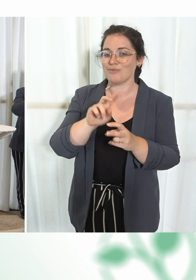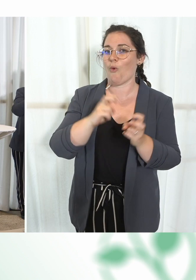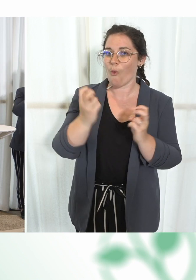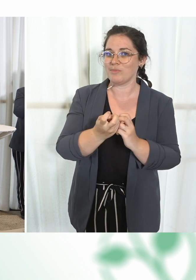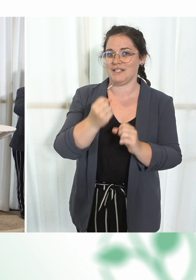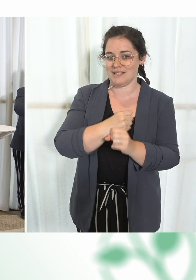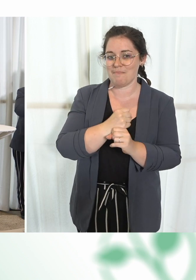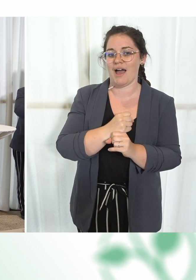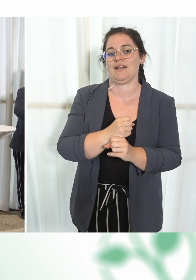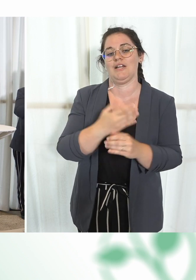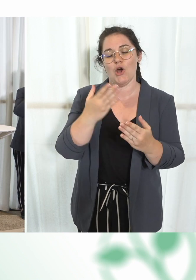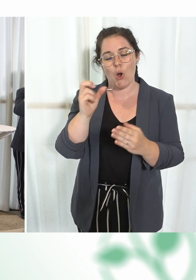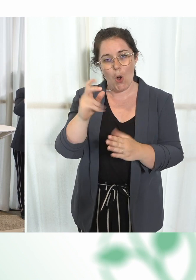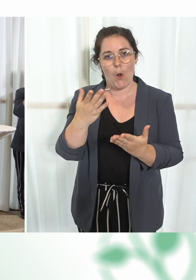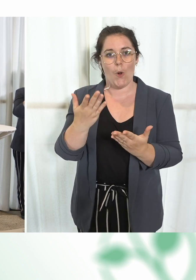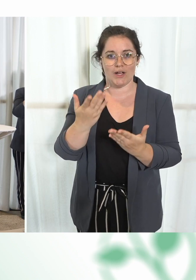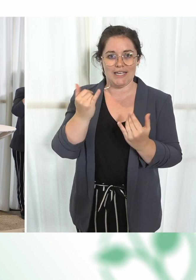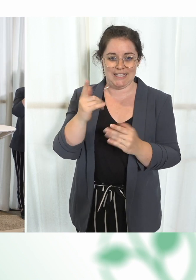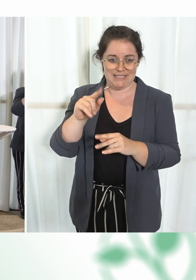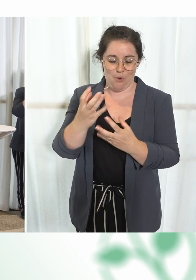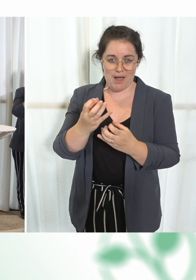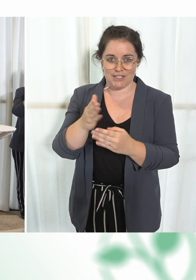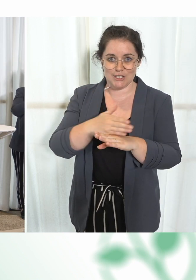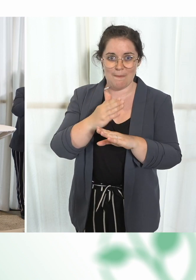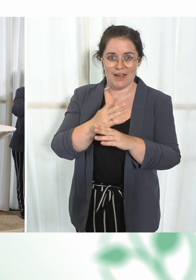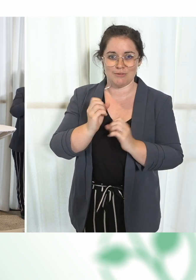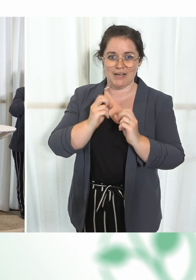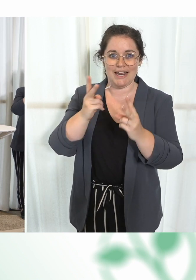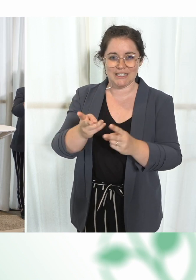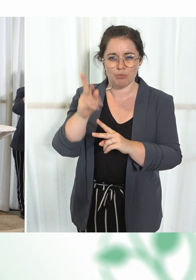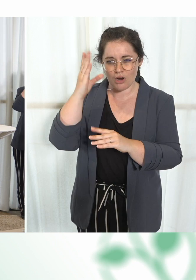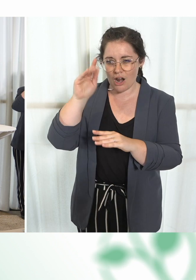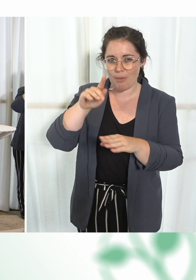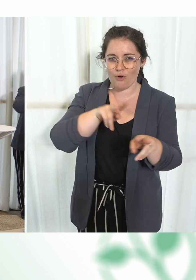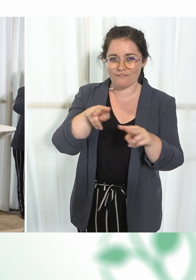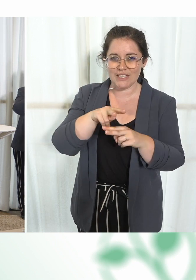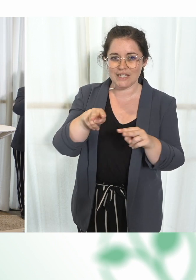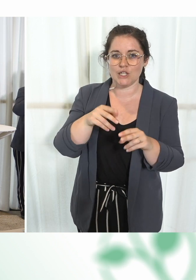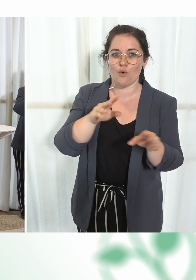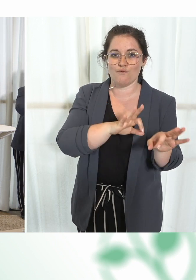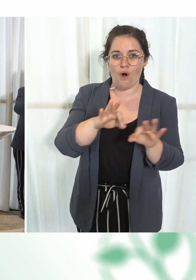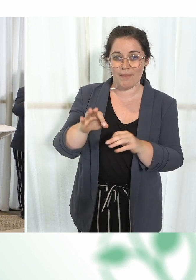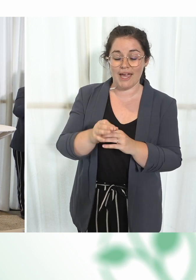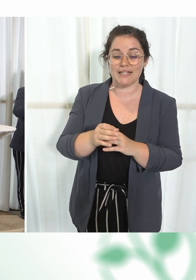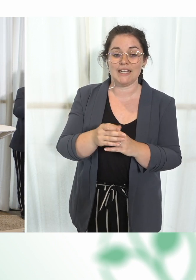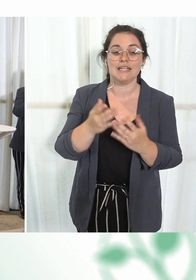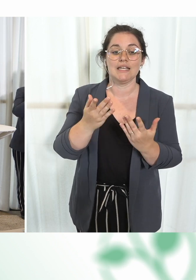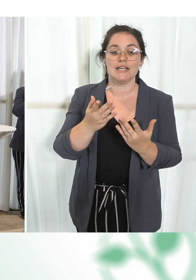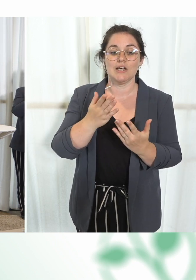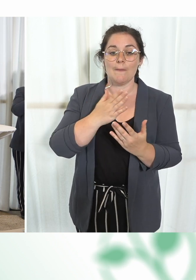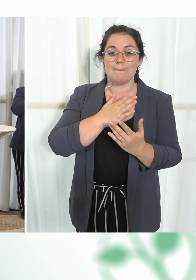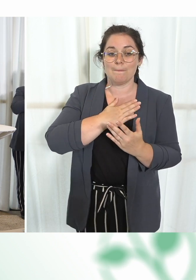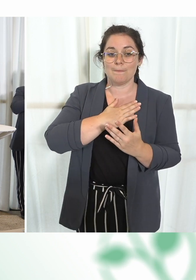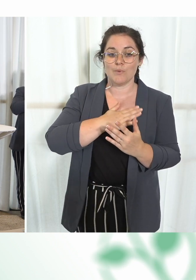wirklich ins Tun kommen. Ein praktisches Beispiel ist jetzt auch erwähnt worden aus Innsbruck. Ich glaube, wir haben auch ein Video vorbereitet. Und ich würde sagen, aus Heide schalten